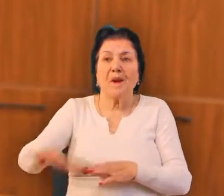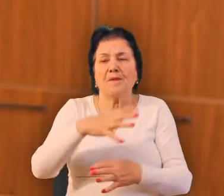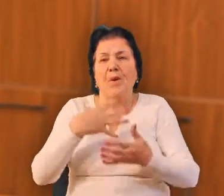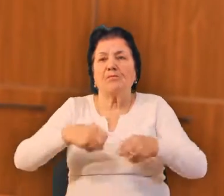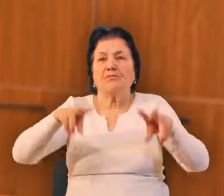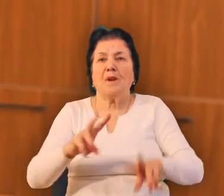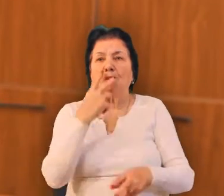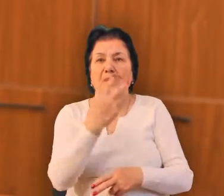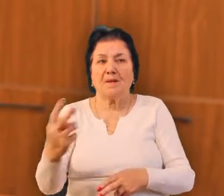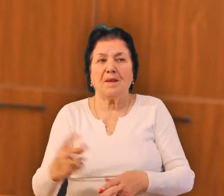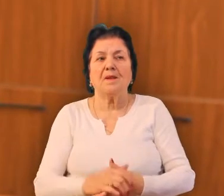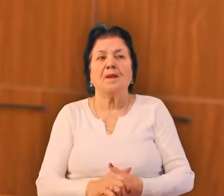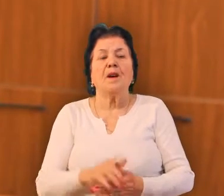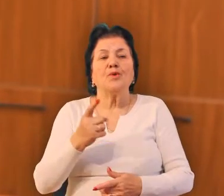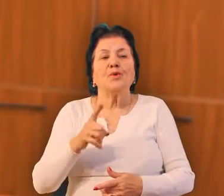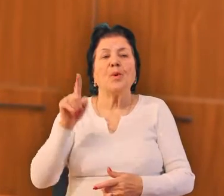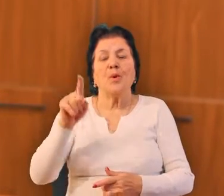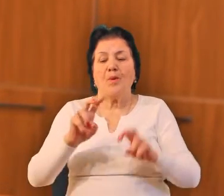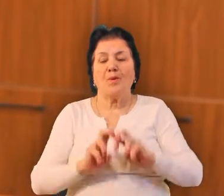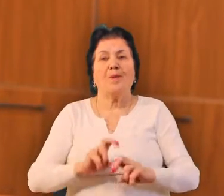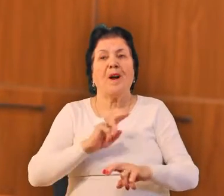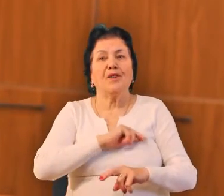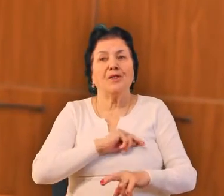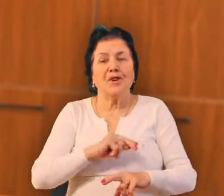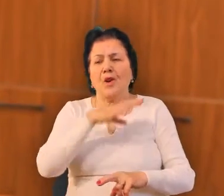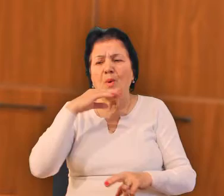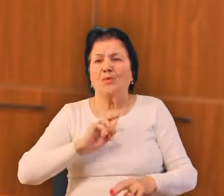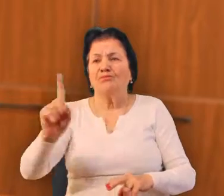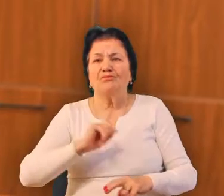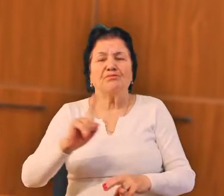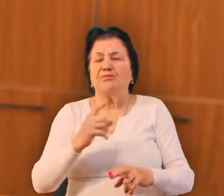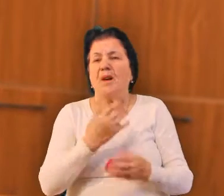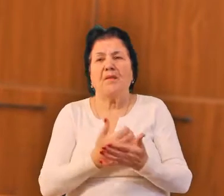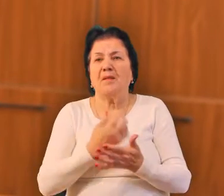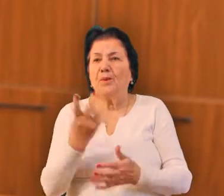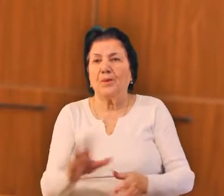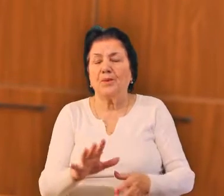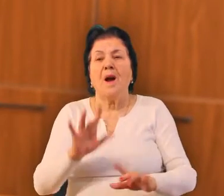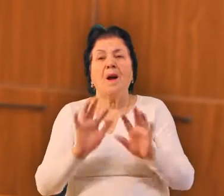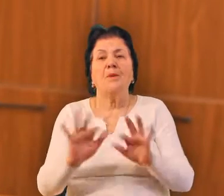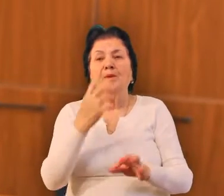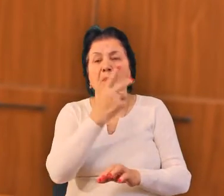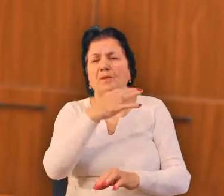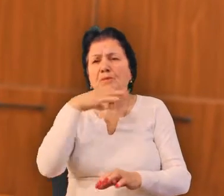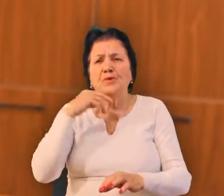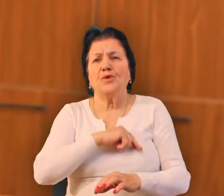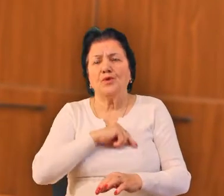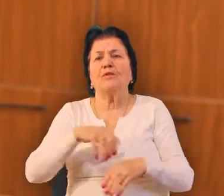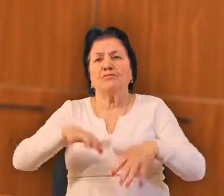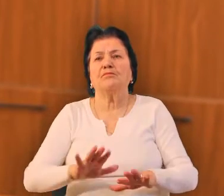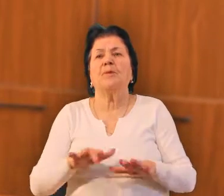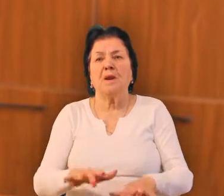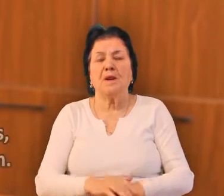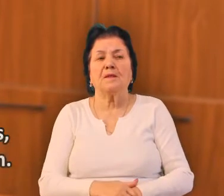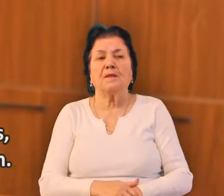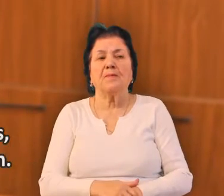bu sahədə öz bacarıqlarını göstərir. Çünki o oturaq işdir. çox yerə gedib gəlmək ehtiyac yoxdur. Kompüter başından bir çox işləri həll